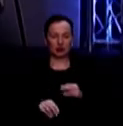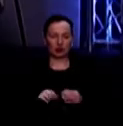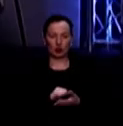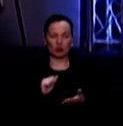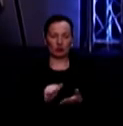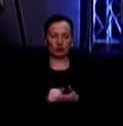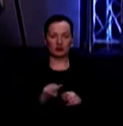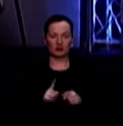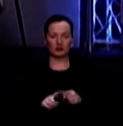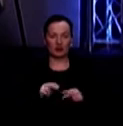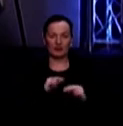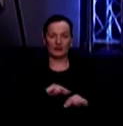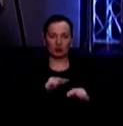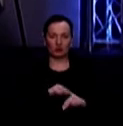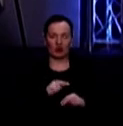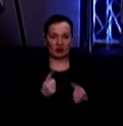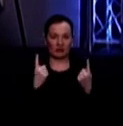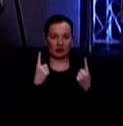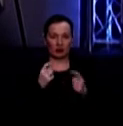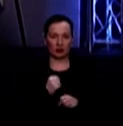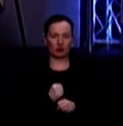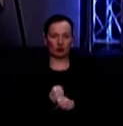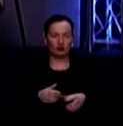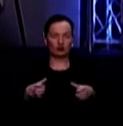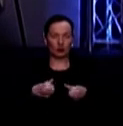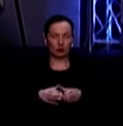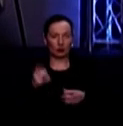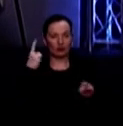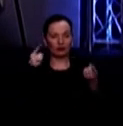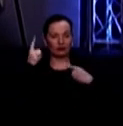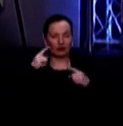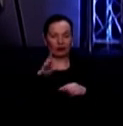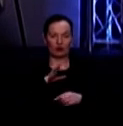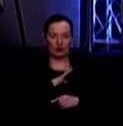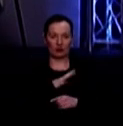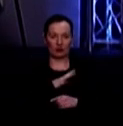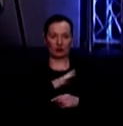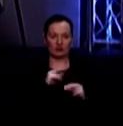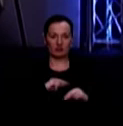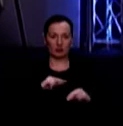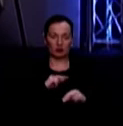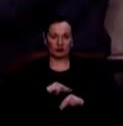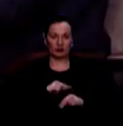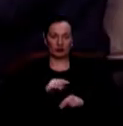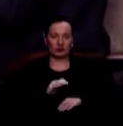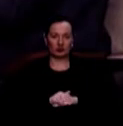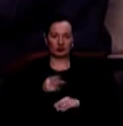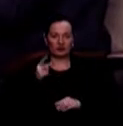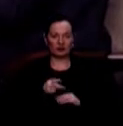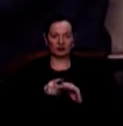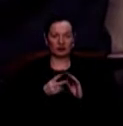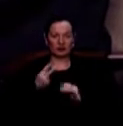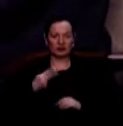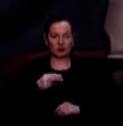напрацювання цієї всієї великої робочої групи, всіх тих ідей, які були відпрацьовані протягом, фактично, 2020 року.